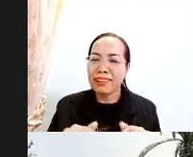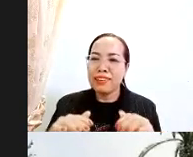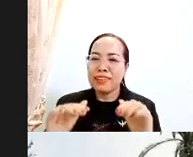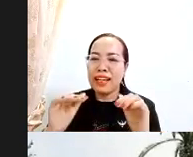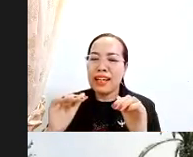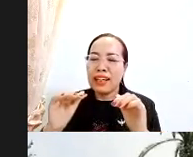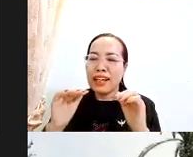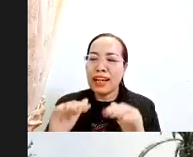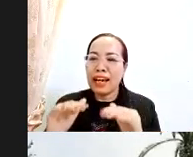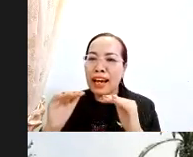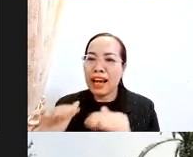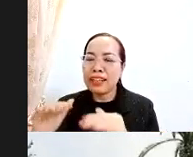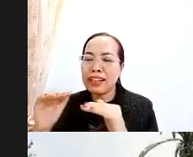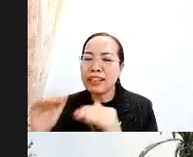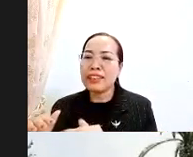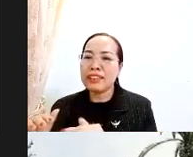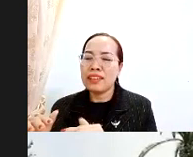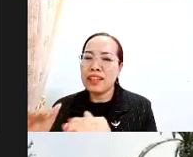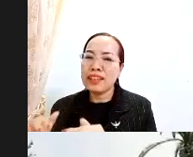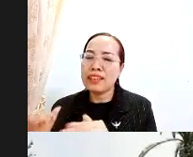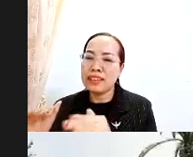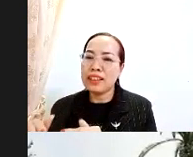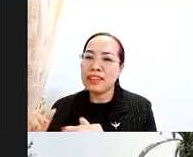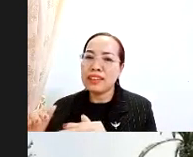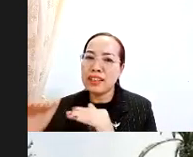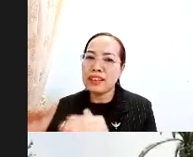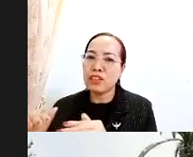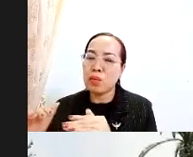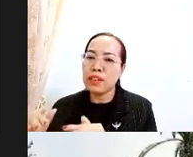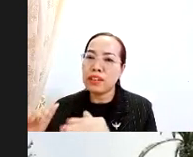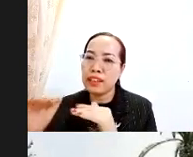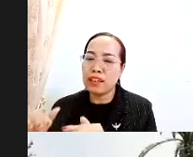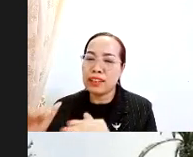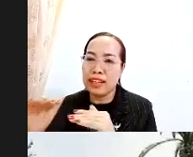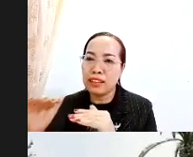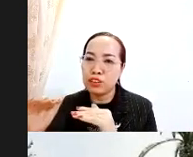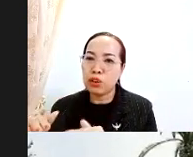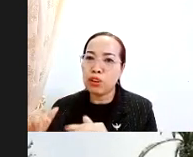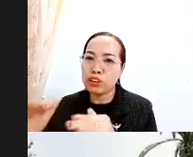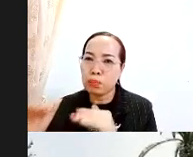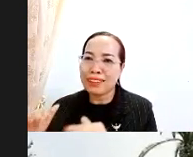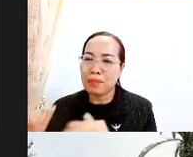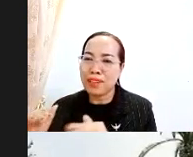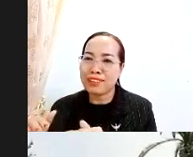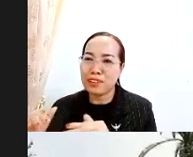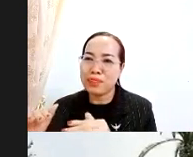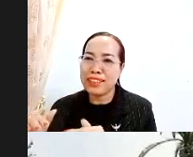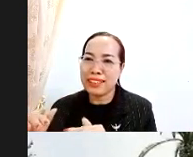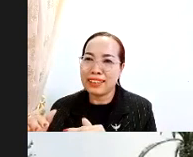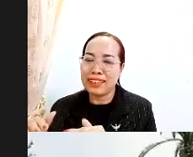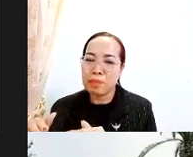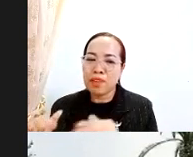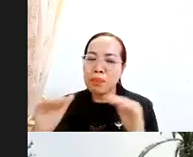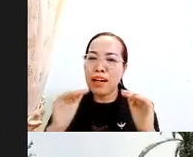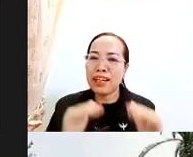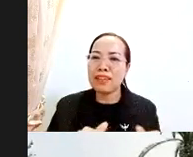hán cha khla hán hiên hiên là tình này cứ hiên là tô mi cứ hiên là ca dô bác trăm trời để nhầm dễ chăng